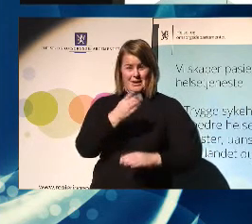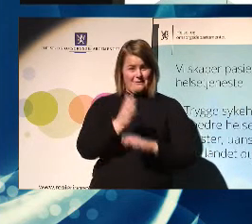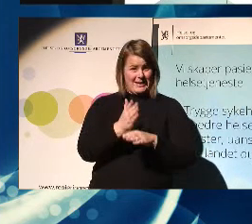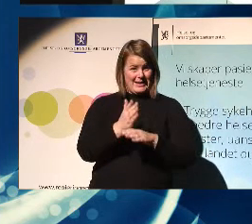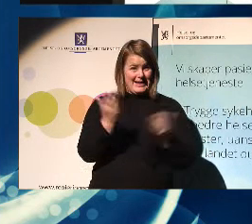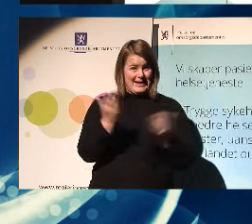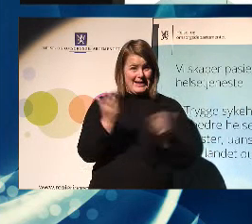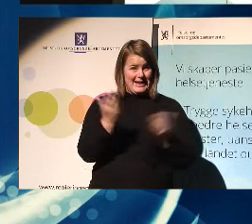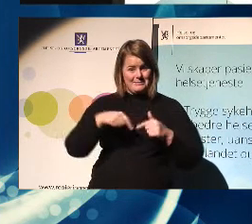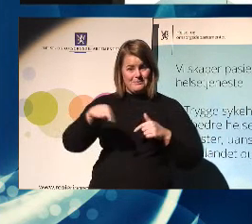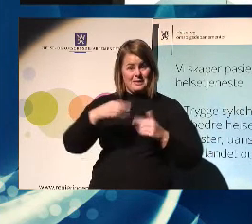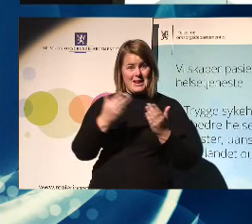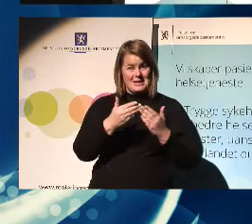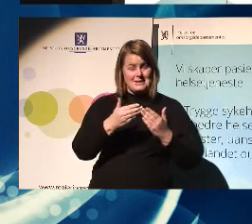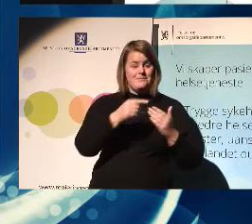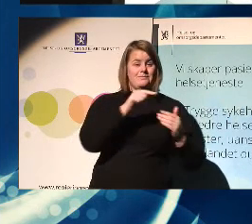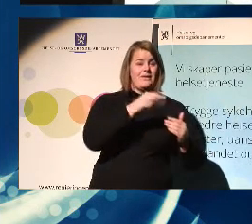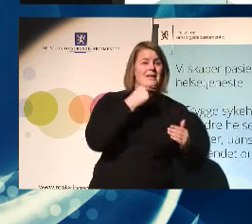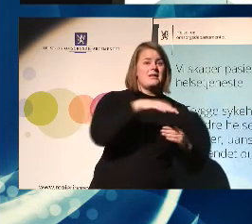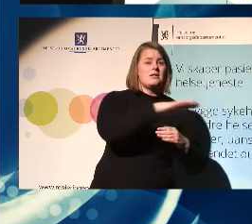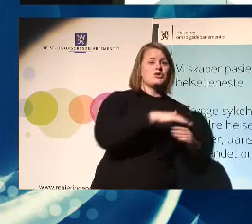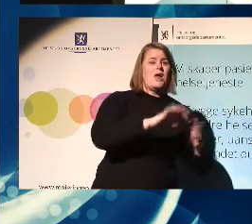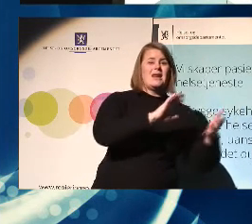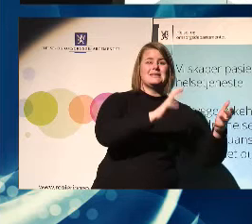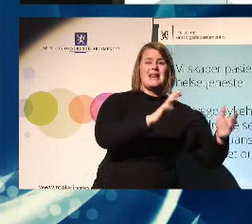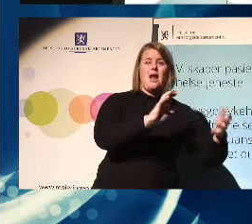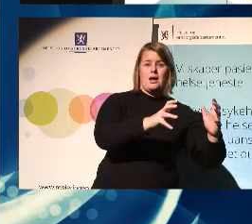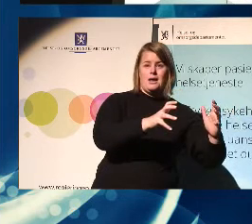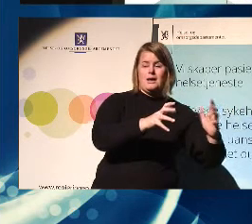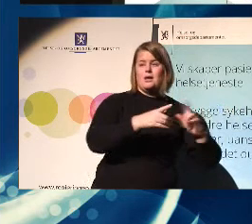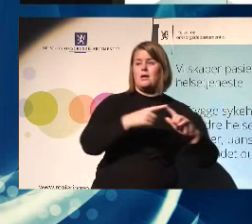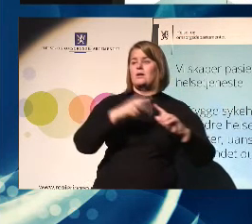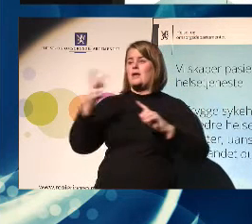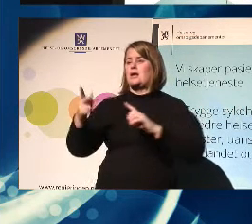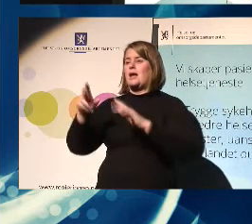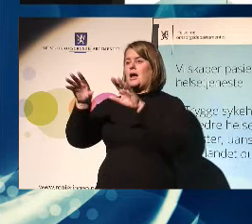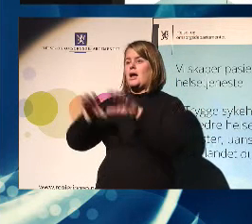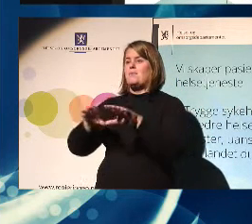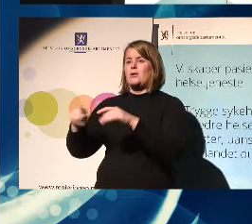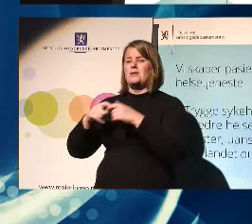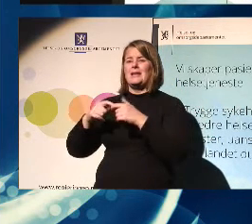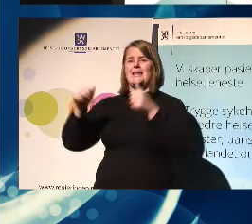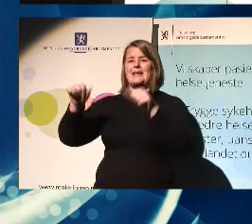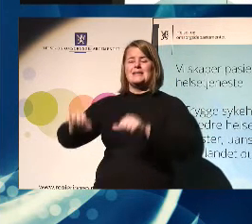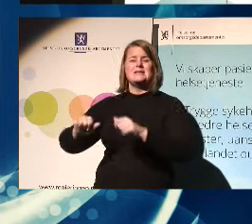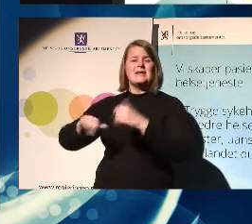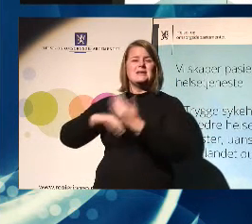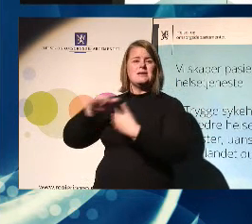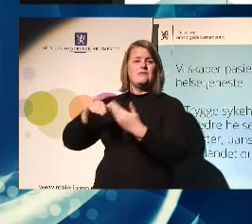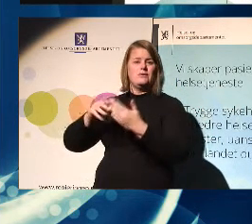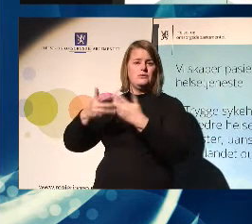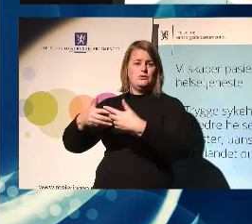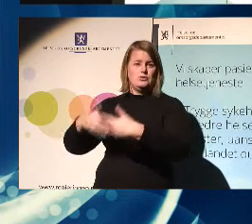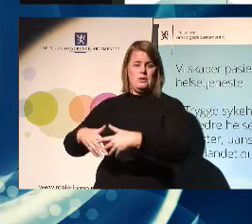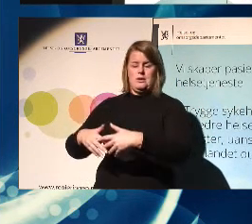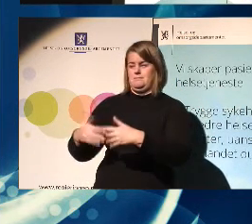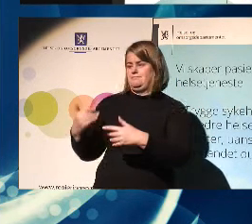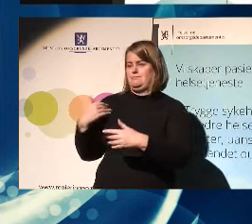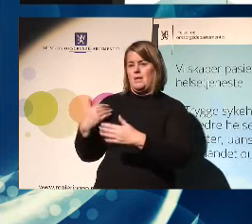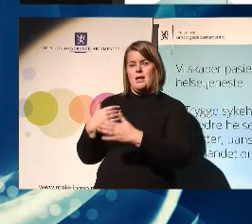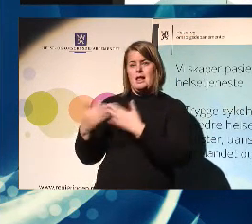ene nasjonale scenarier. Den andre en rapport over kritiske samfunnsfunksjoner som vi har utarbeidet med